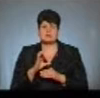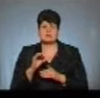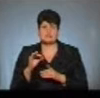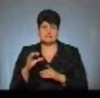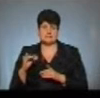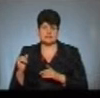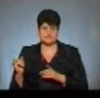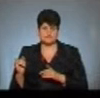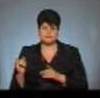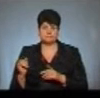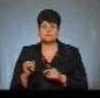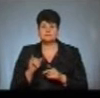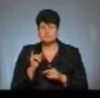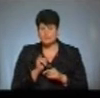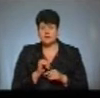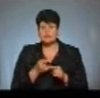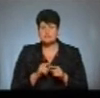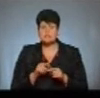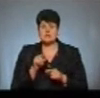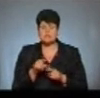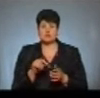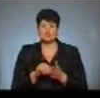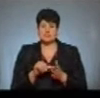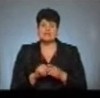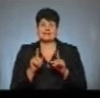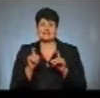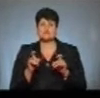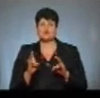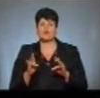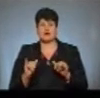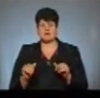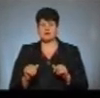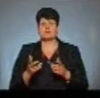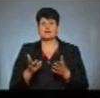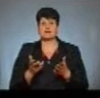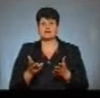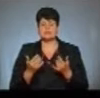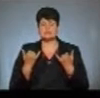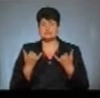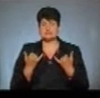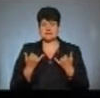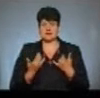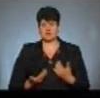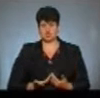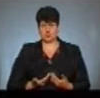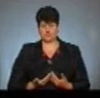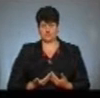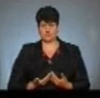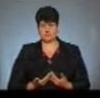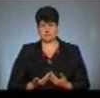і, власне, це ті учасники тестування, які зараз живуть